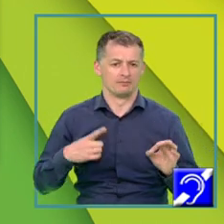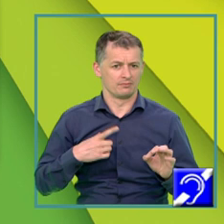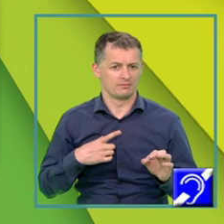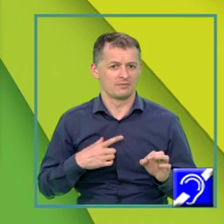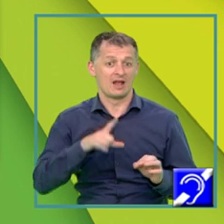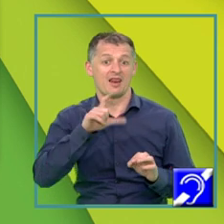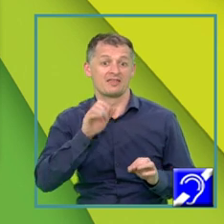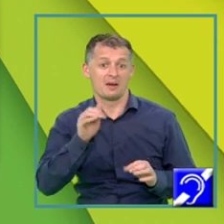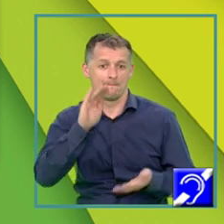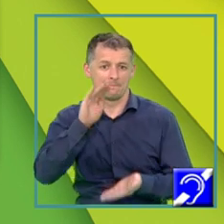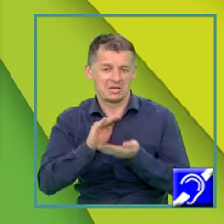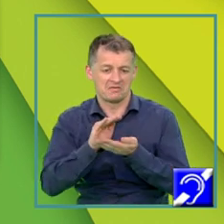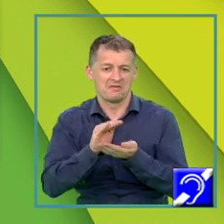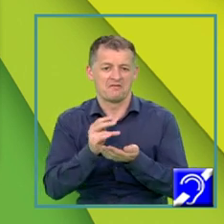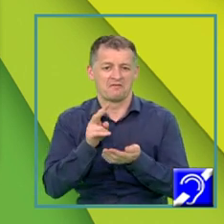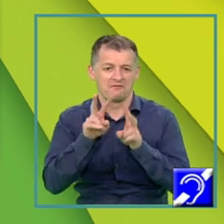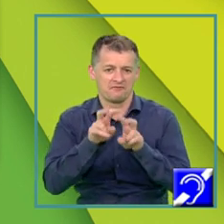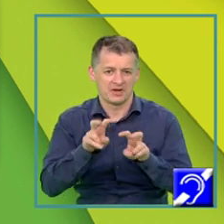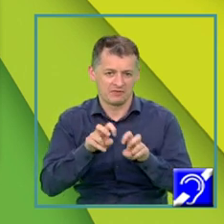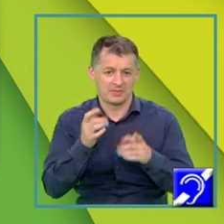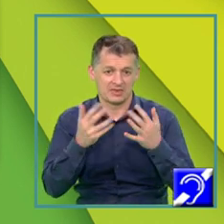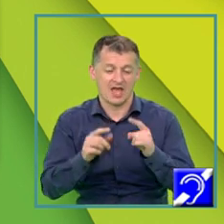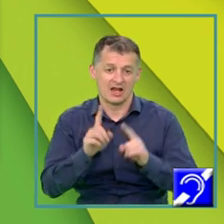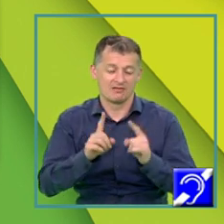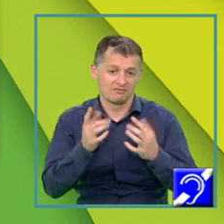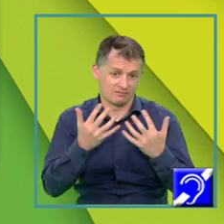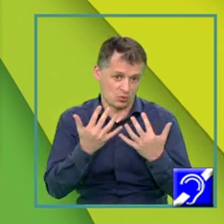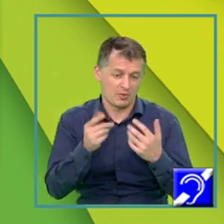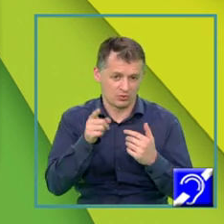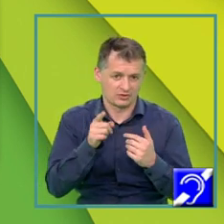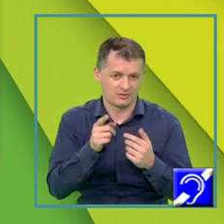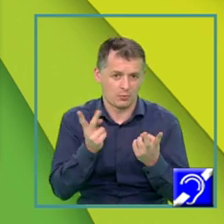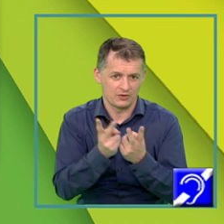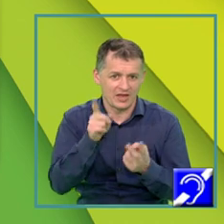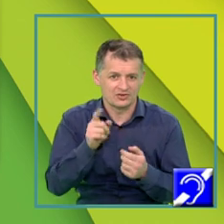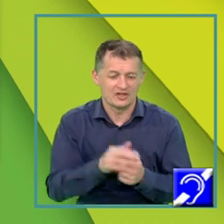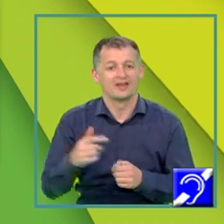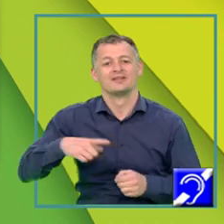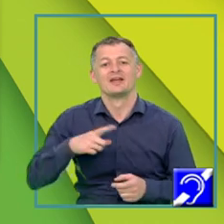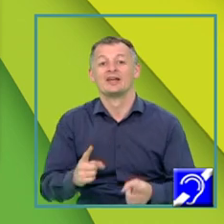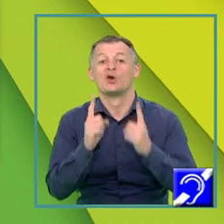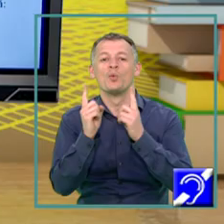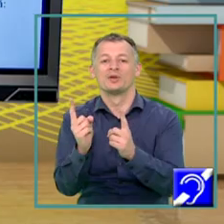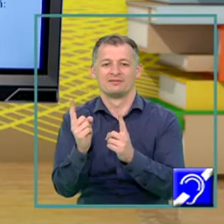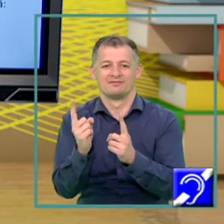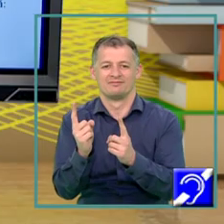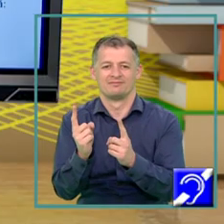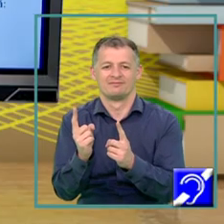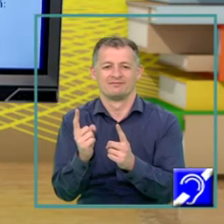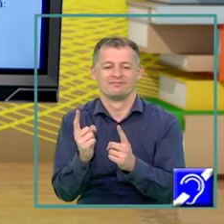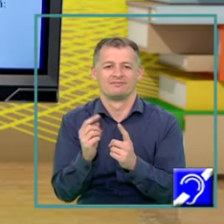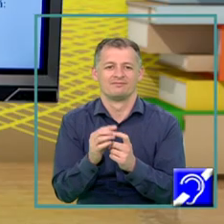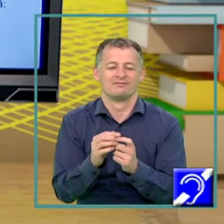mică vom verificat dacă valoarea corespunzătoare acestea este cuprinsă între valoarea